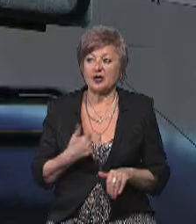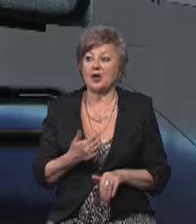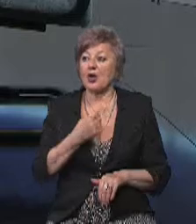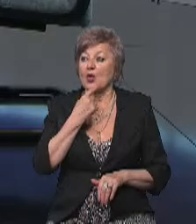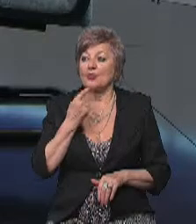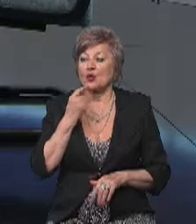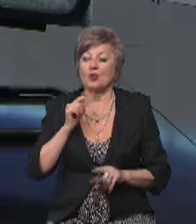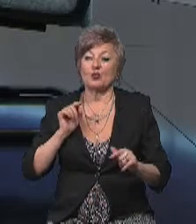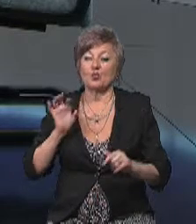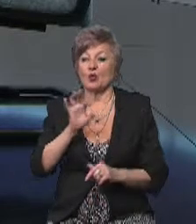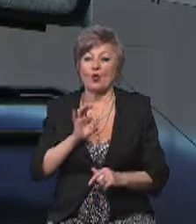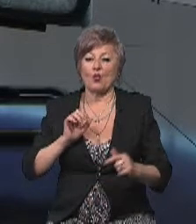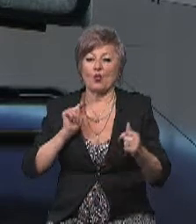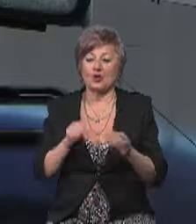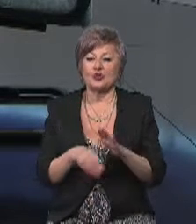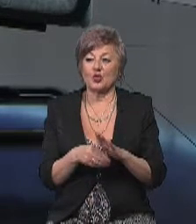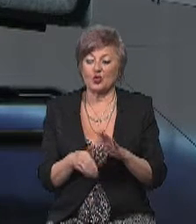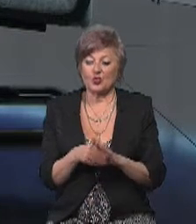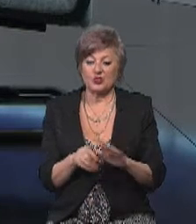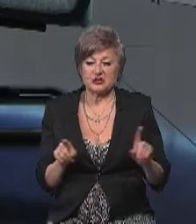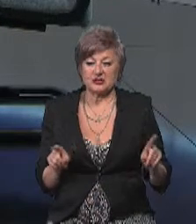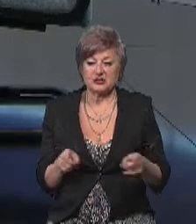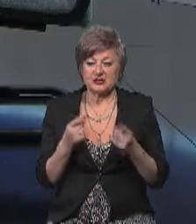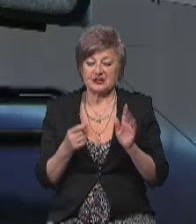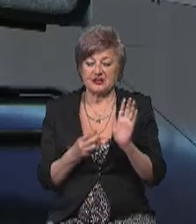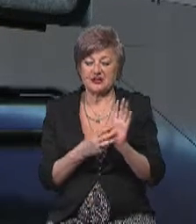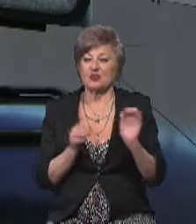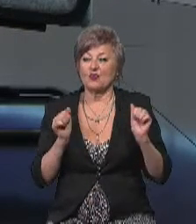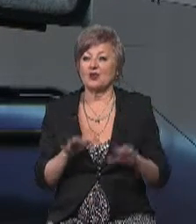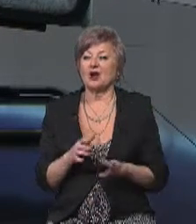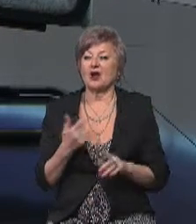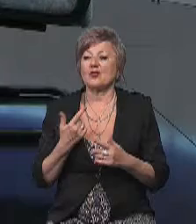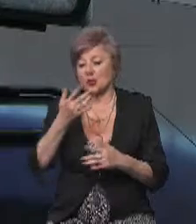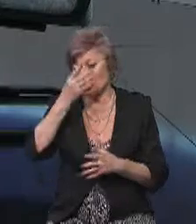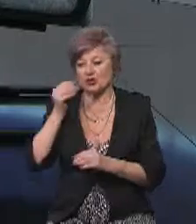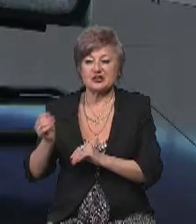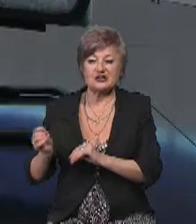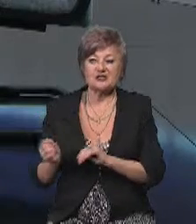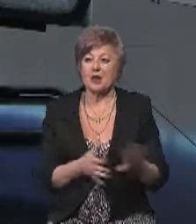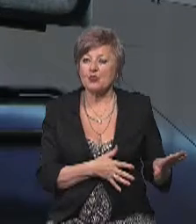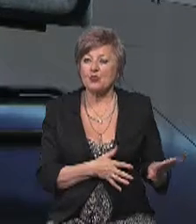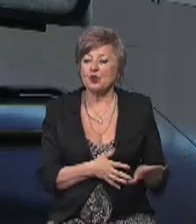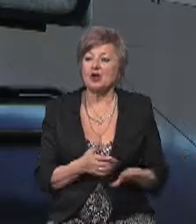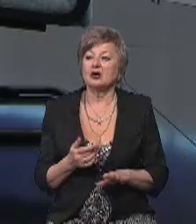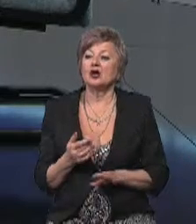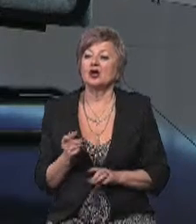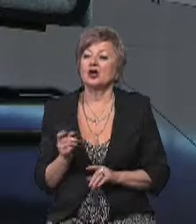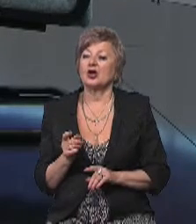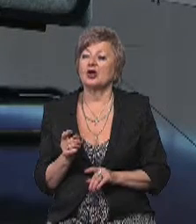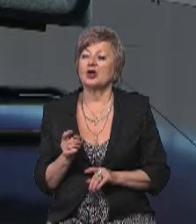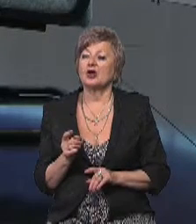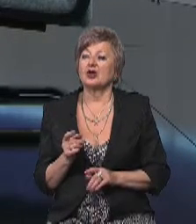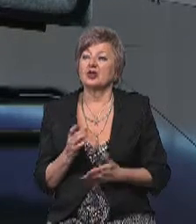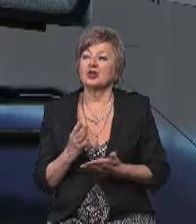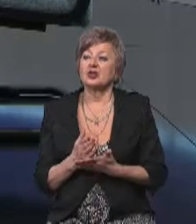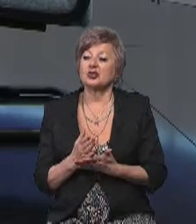про антикорупційні всі ці створені якраз Верховної Ради 8-го скликання. А це органи. Вже забуто. Це все забуто, і підвалини,